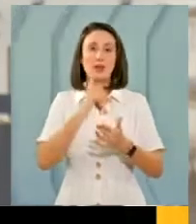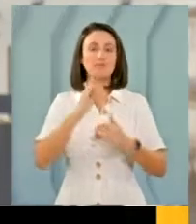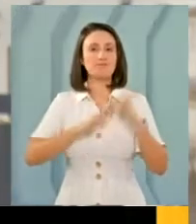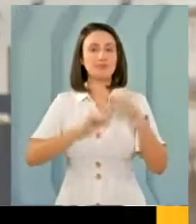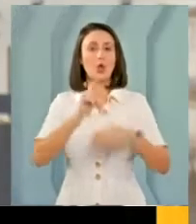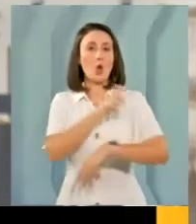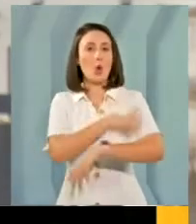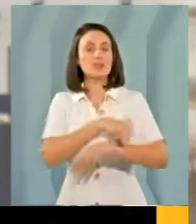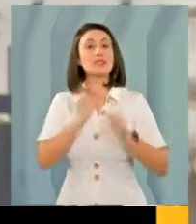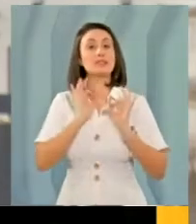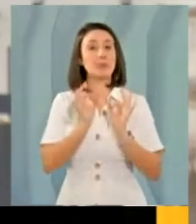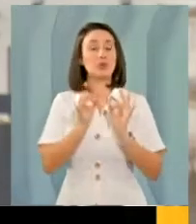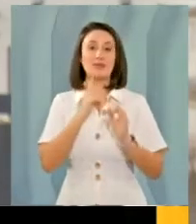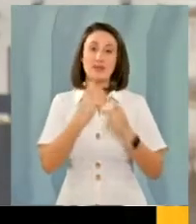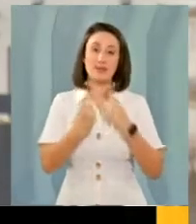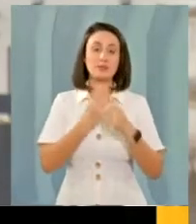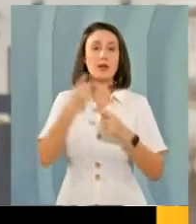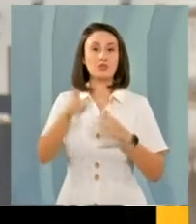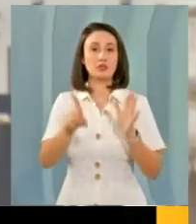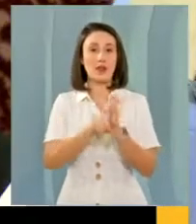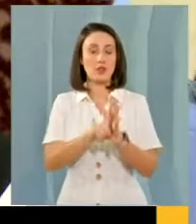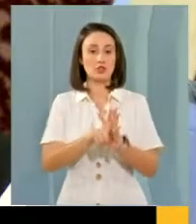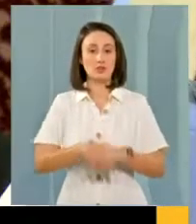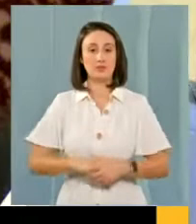o comisie specială care să dezbată aceste legi.